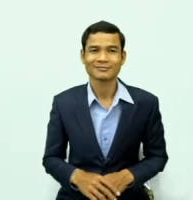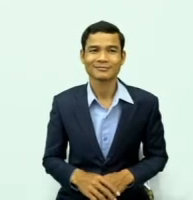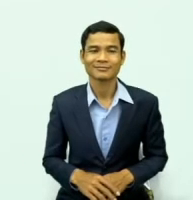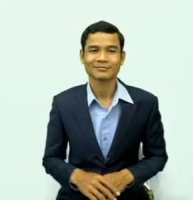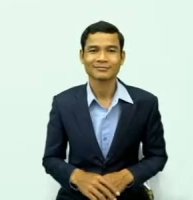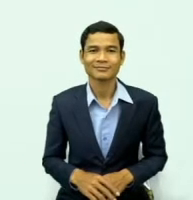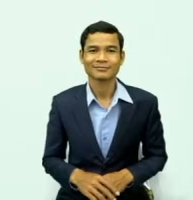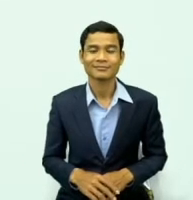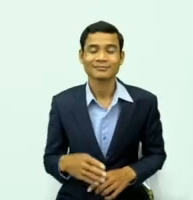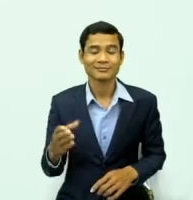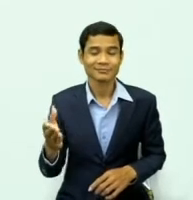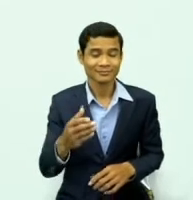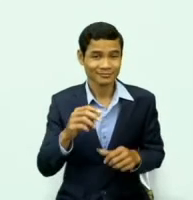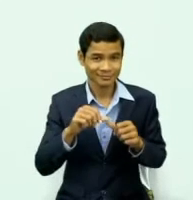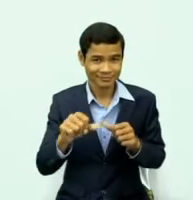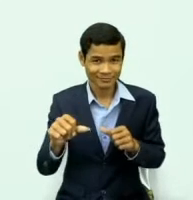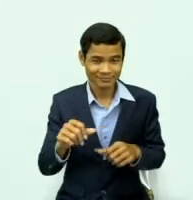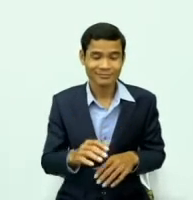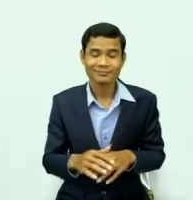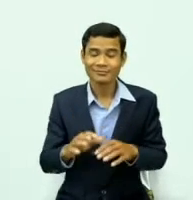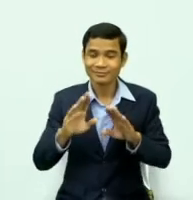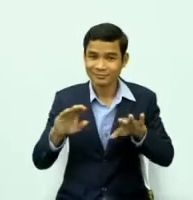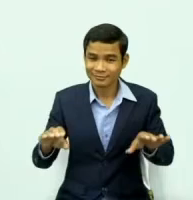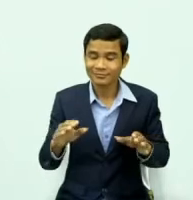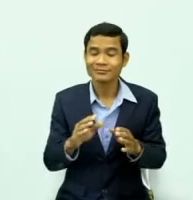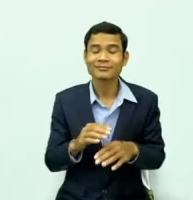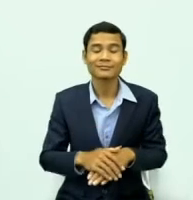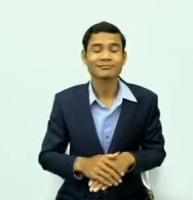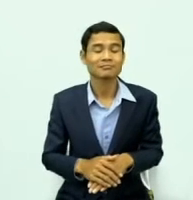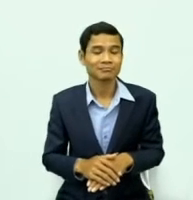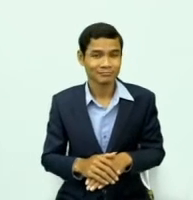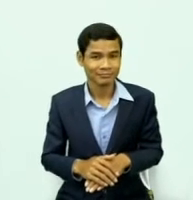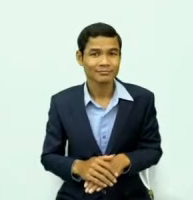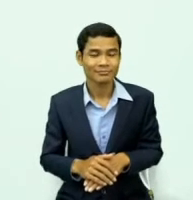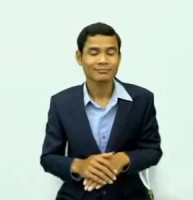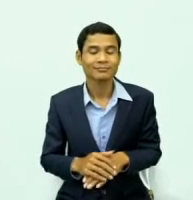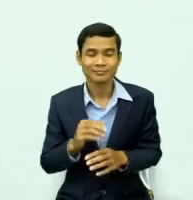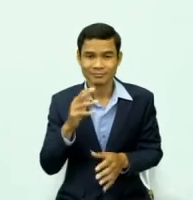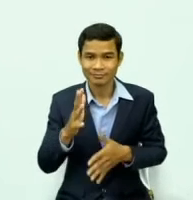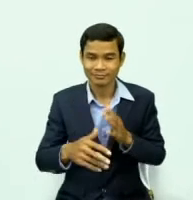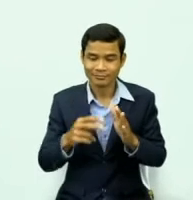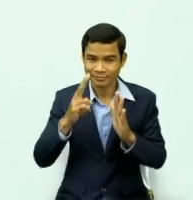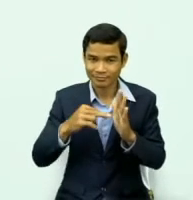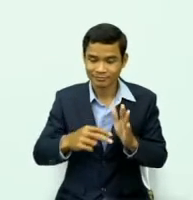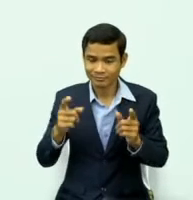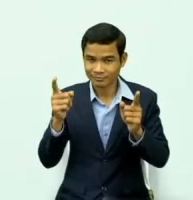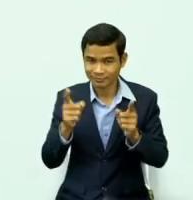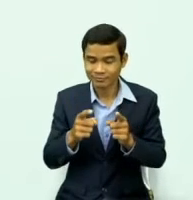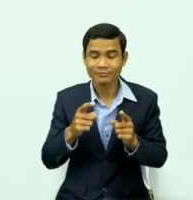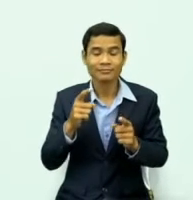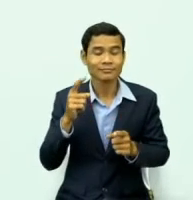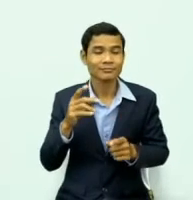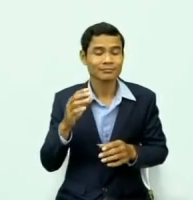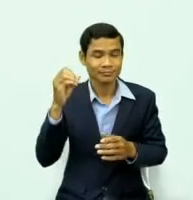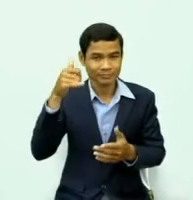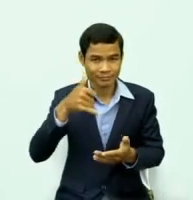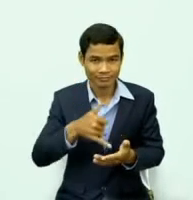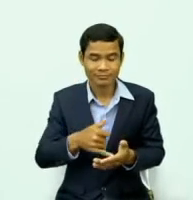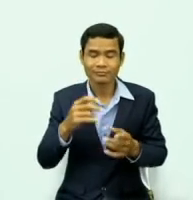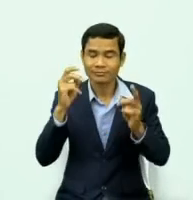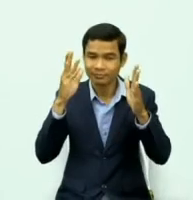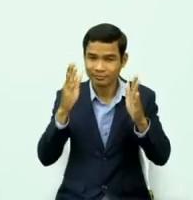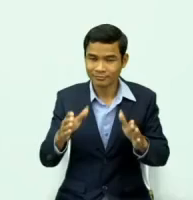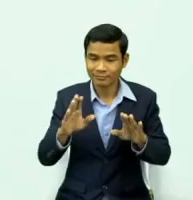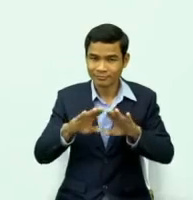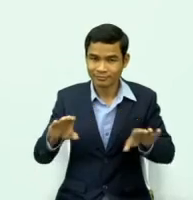chà chị mình tập từ tiệt ní chà chương cho từ đó chà ca an át tập bọt clay để cho nét ngày ní chà